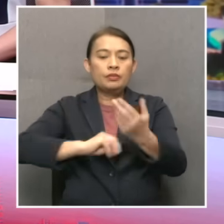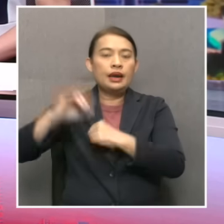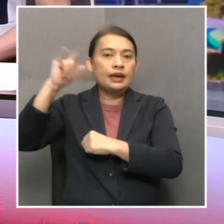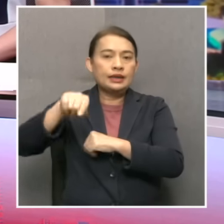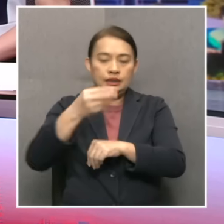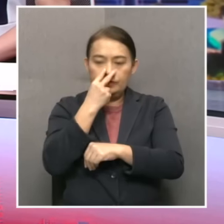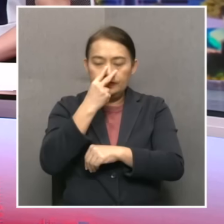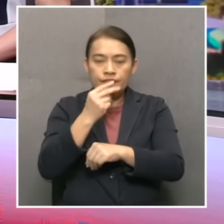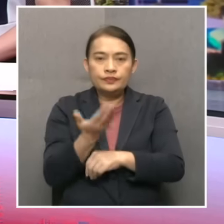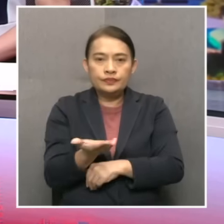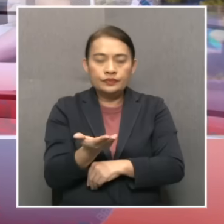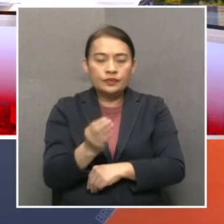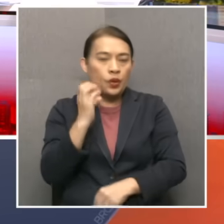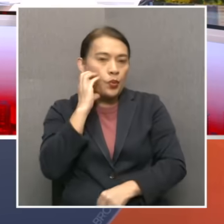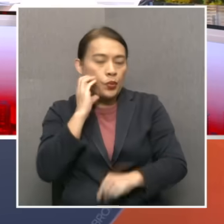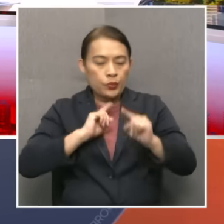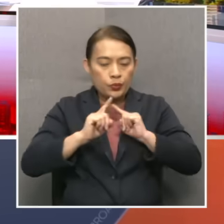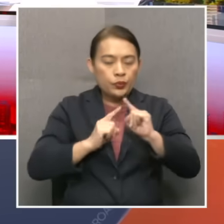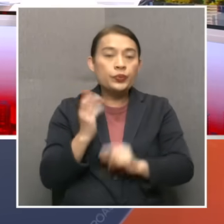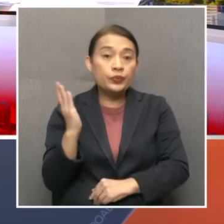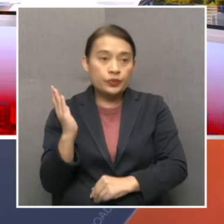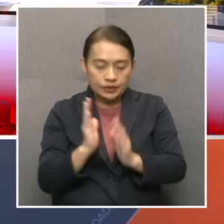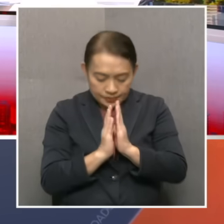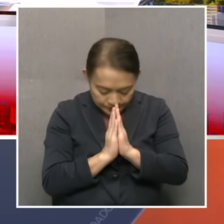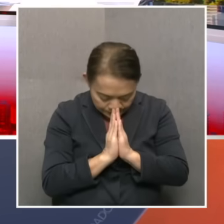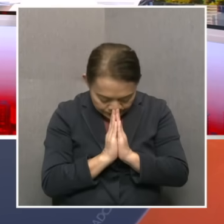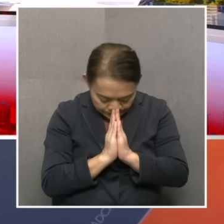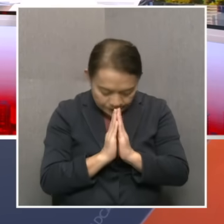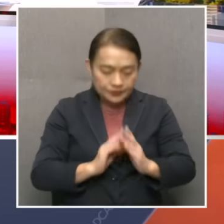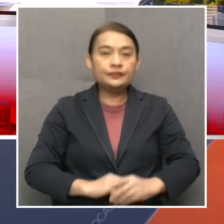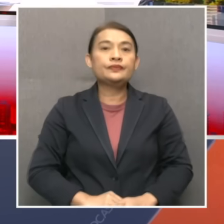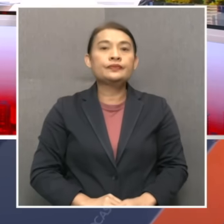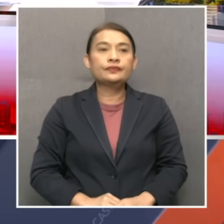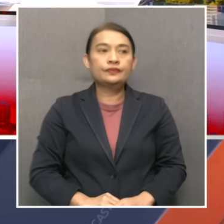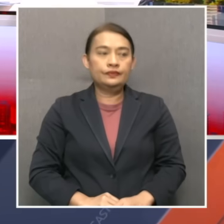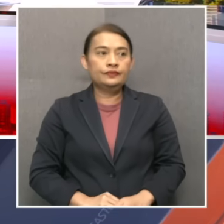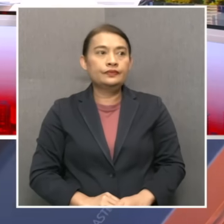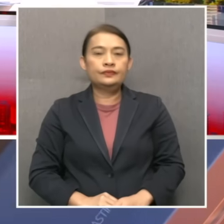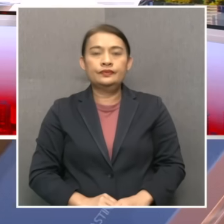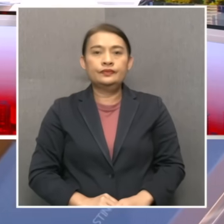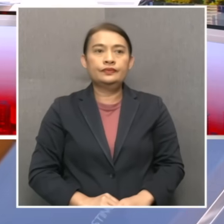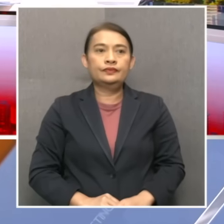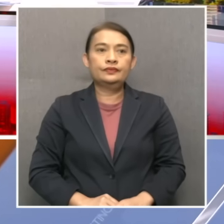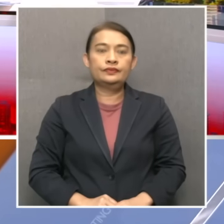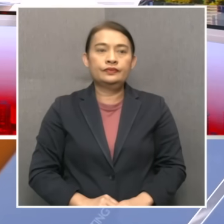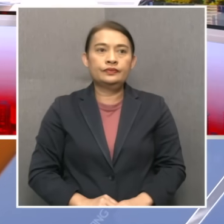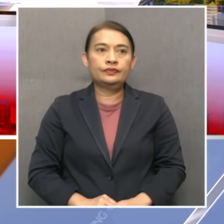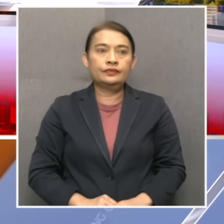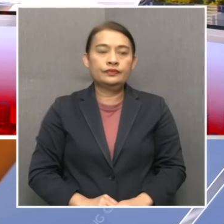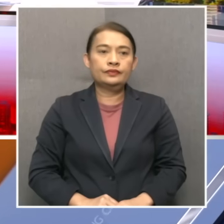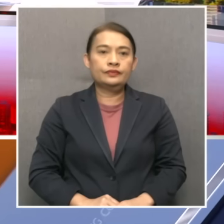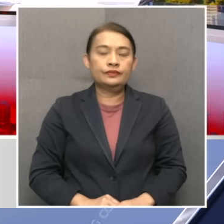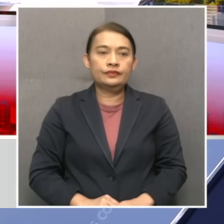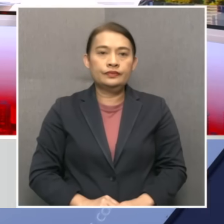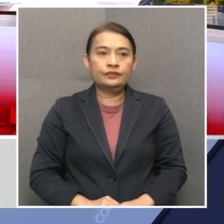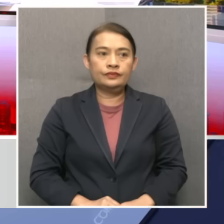ายกับเราแล้วนะคะสวัสดีค่ะอาจารย์เสรีคะ สวัสดีค่ะอาจารย์คะ ครับสวัสดีครับคุณปังกันครับท่านผู้ชมบ้านที่เคารพครับ ค่ะม